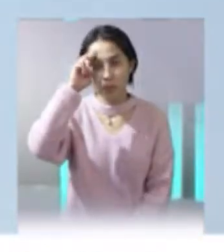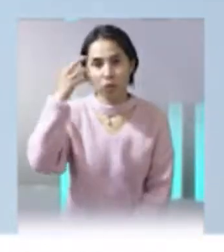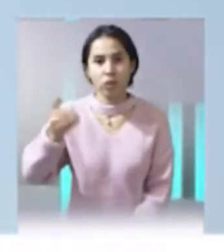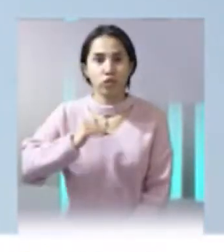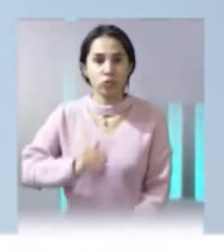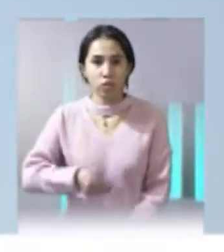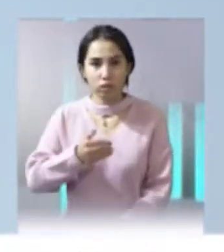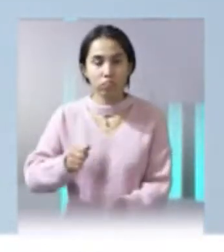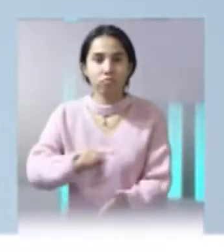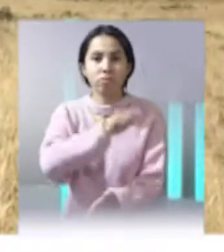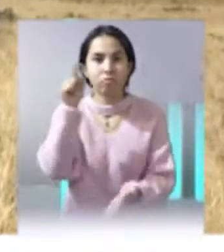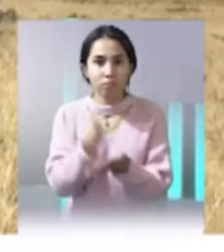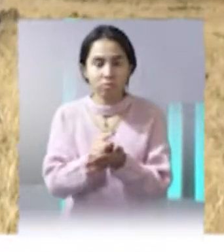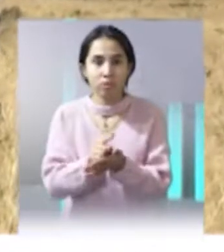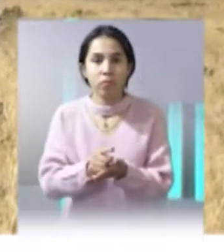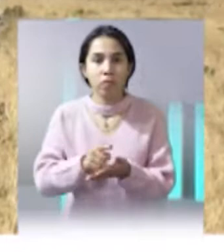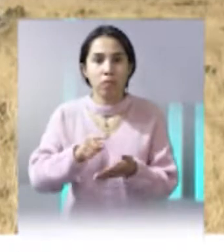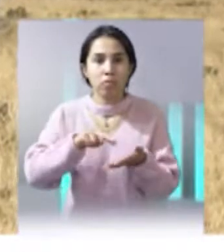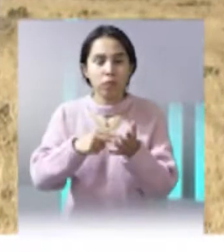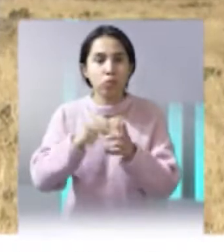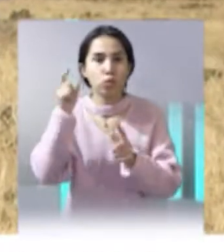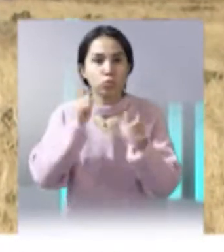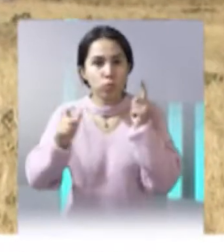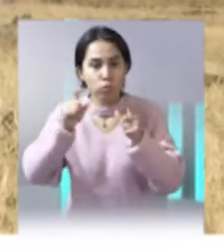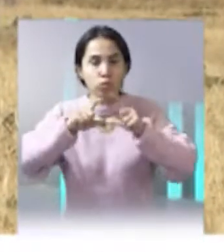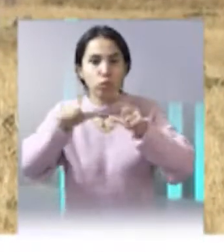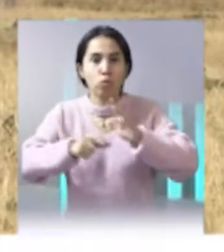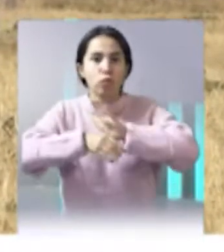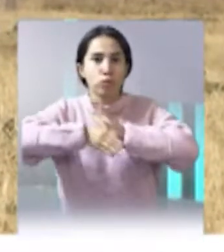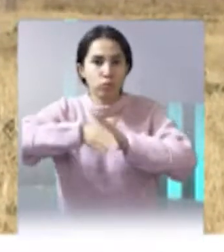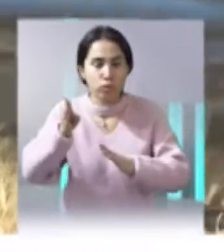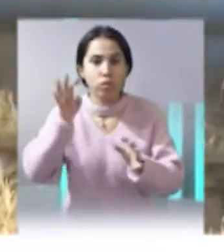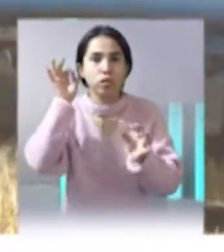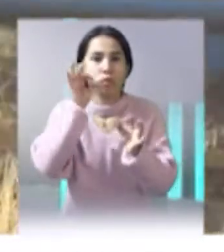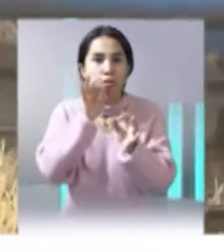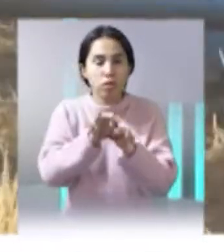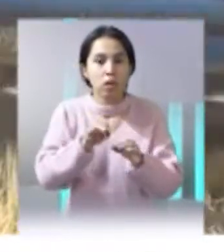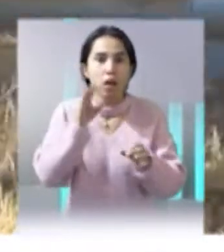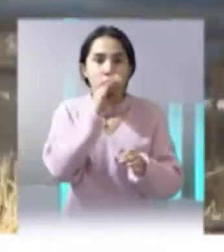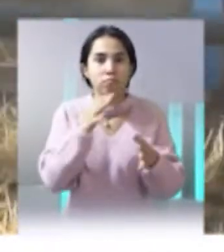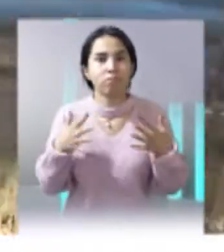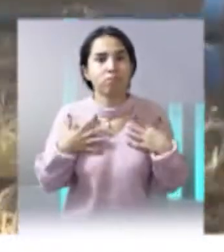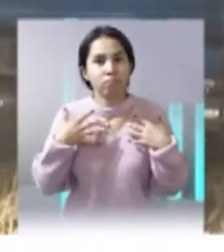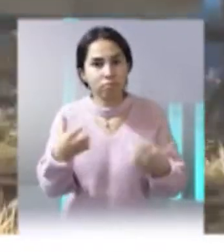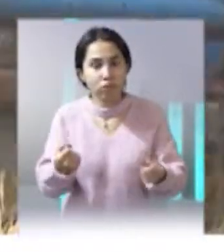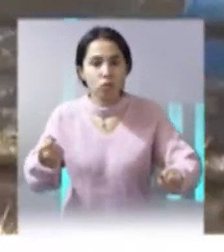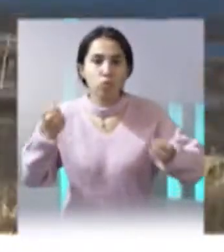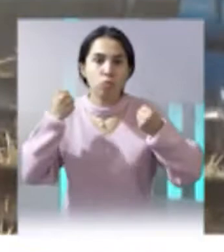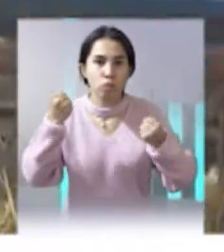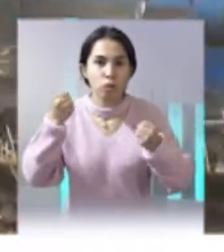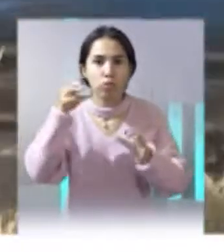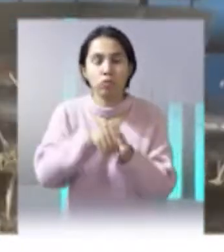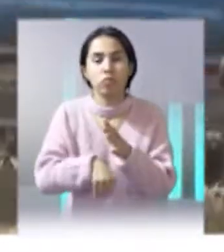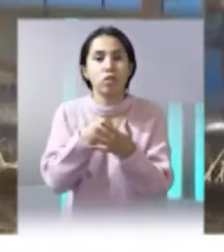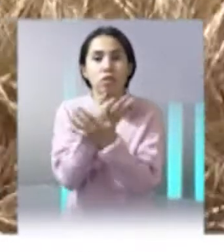хорошие результаты и по краткосрочному экономическому индикатору. Здесь, по сравнению с аналогичным периодом прошлого года, наблюдается рост на